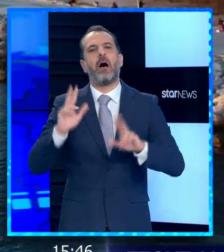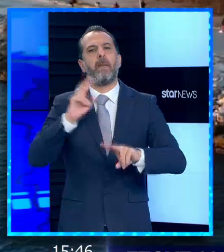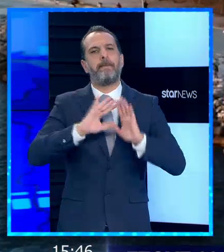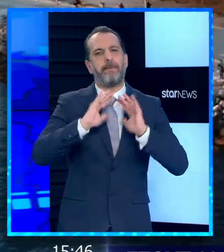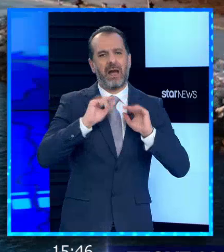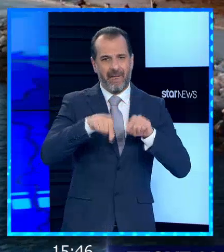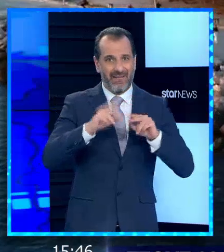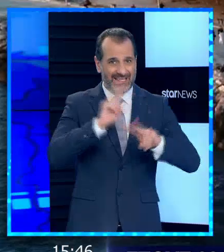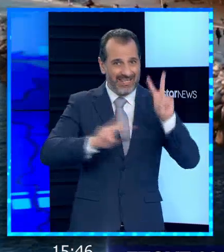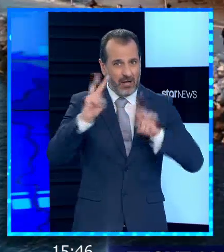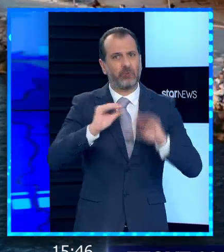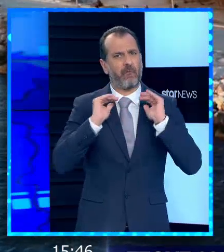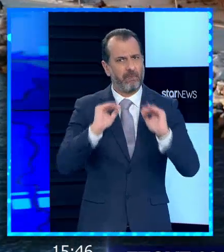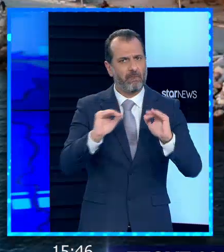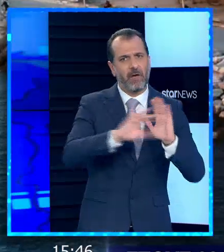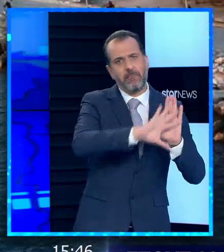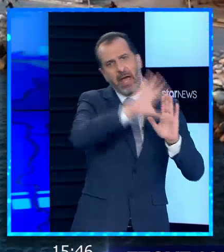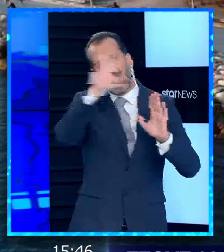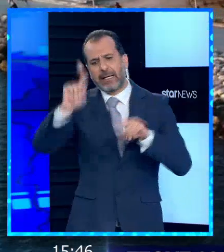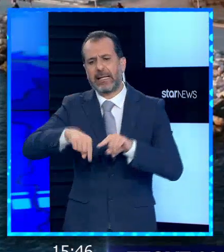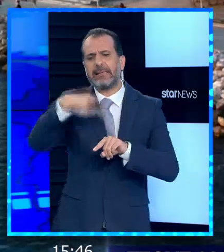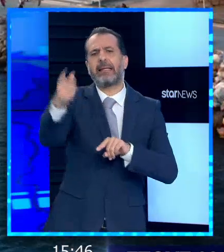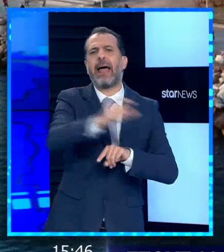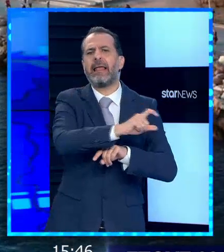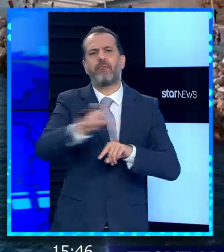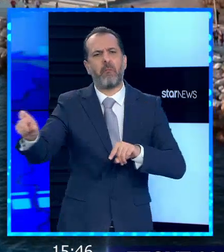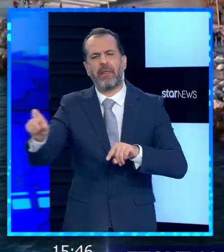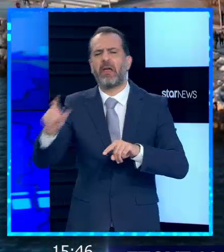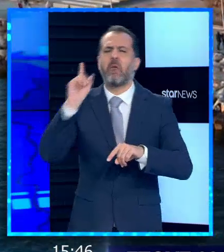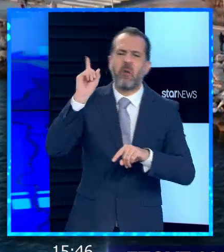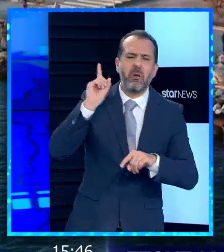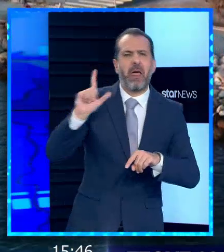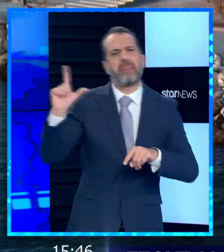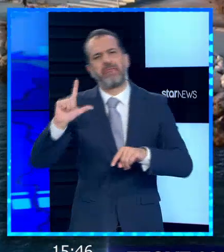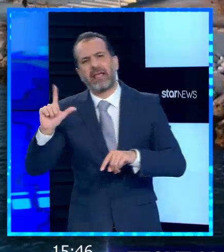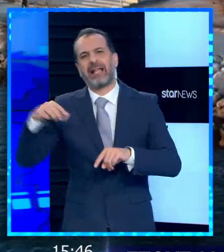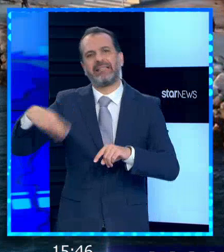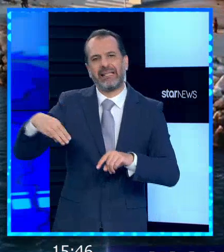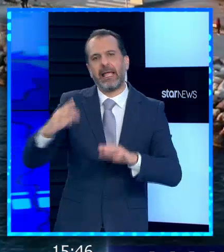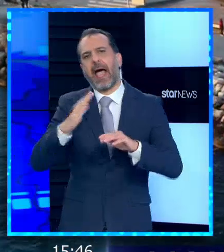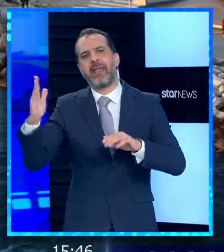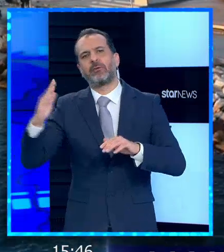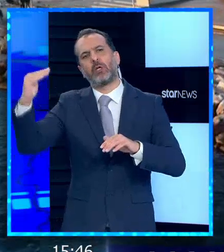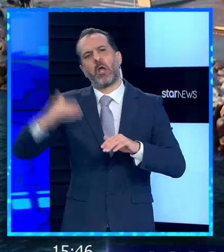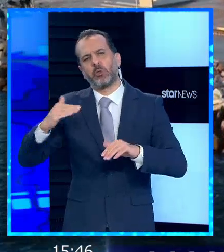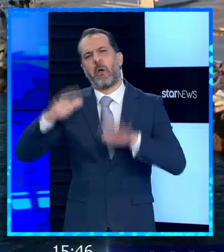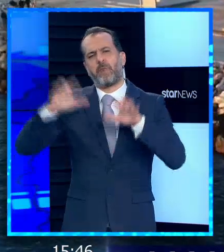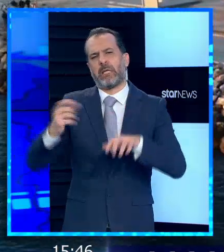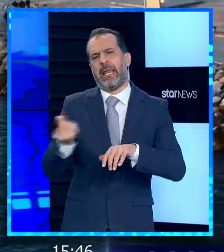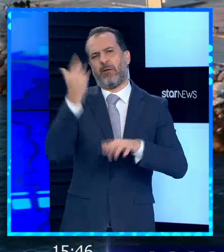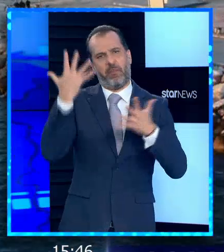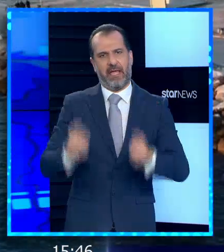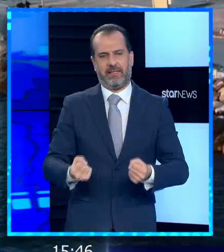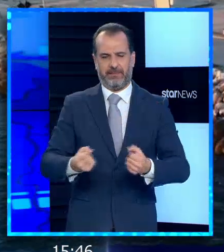μέχρι και τα μέσα της ερχόμενης εβδομάδος. Ίσως κάποιες λίγες βροχές τη Δευτέρα και Τρίτη στην Ανατολική και την Νότια χώρα. Θοδωρή Κολυδά, ευχαριστώ